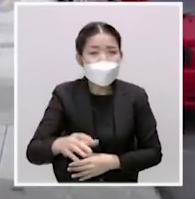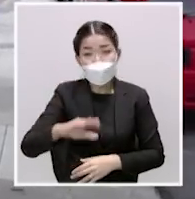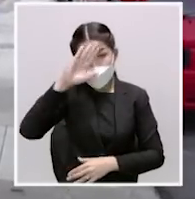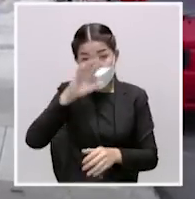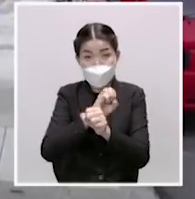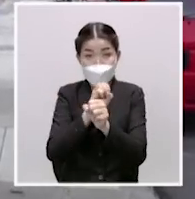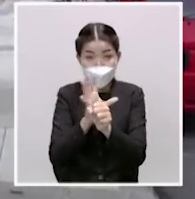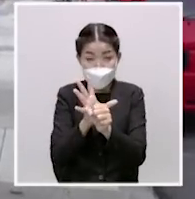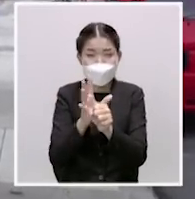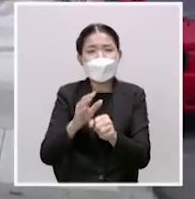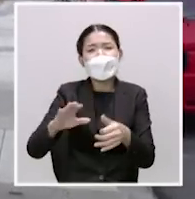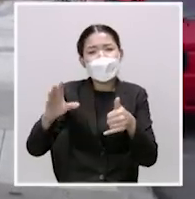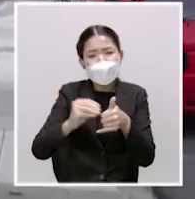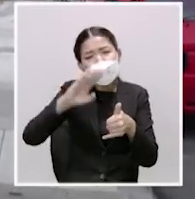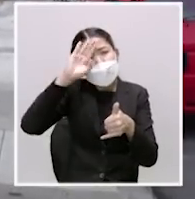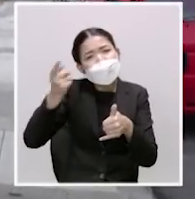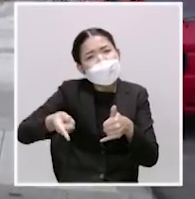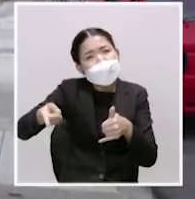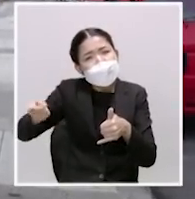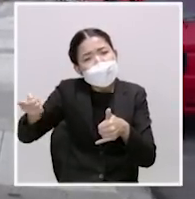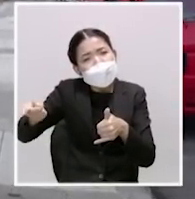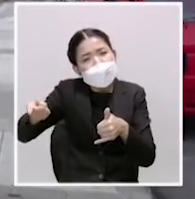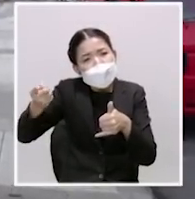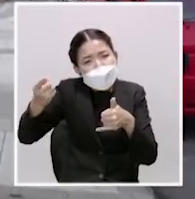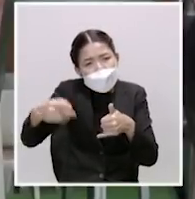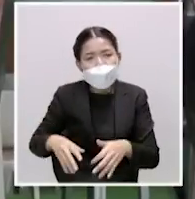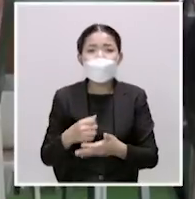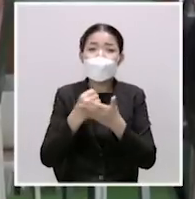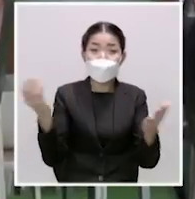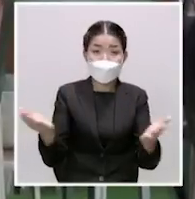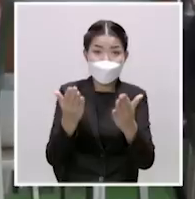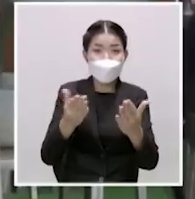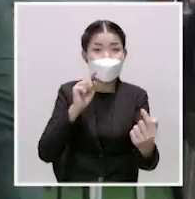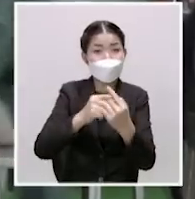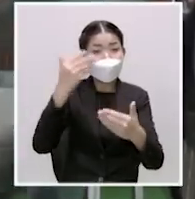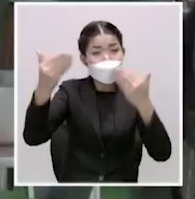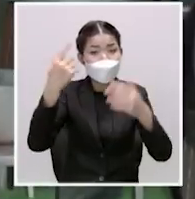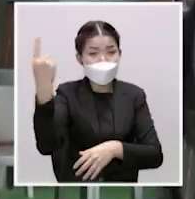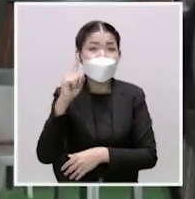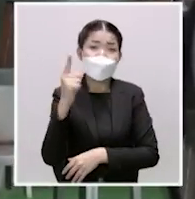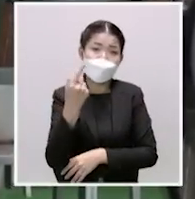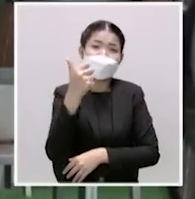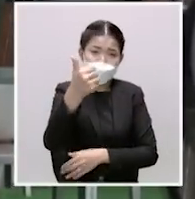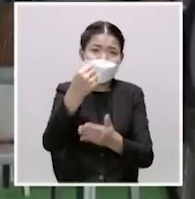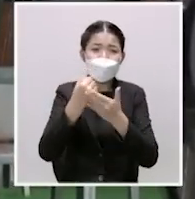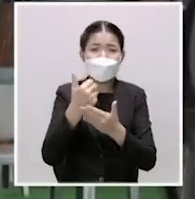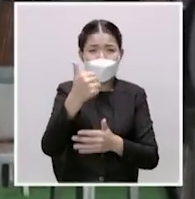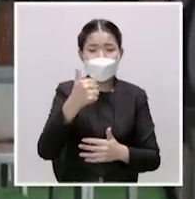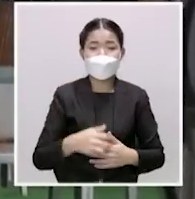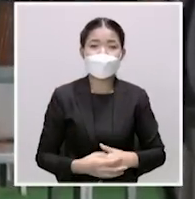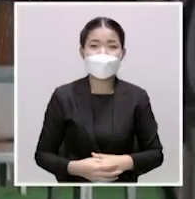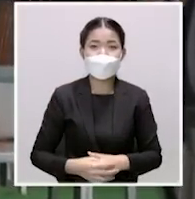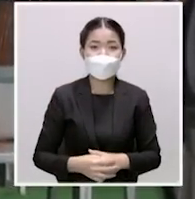ครอนจะน่าจะเป็นโรคประจำถิ่นและเราสามารถเป็นขุนพลมากระตุ้นท่องเที่ยวการเดินอีกครั้งนะครับช่วยเศรษฐกิจไทยกันอีกครั้ง